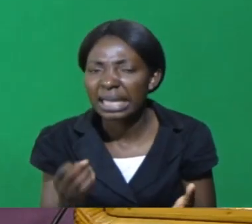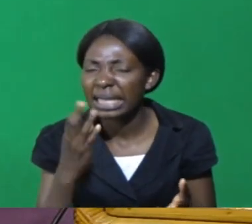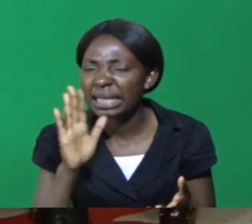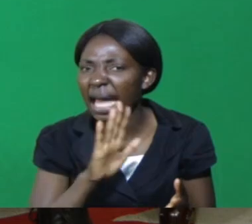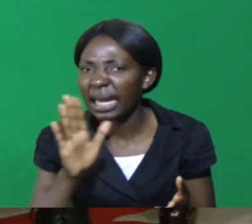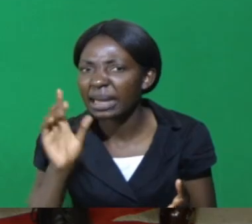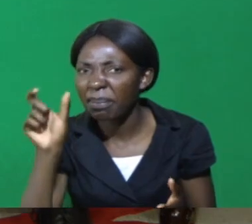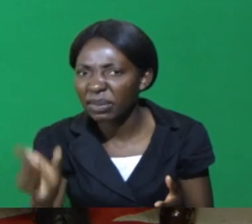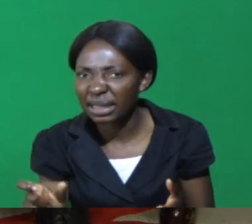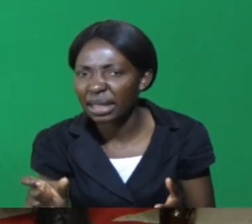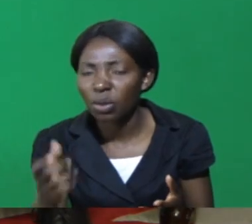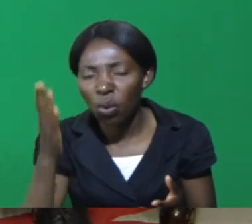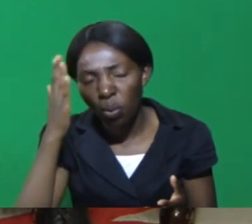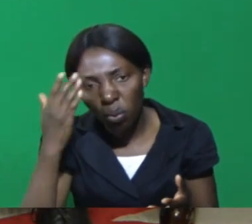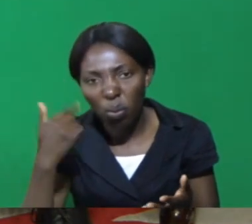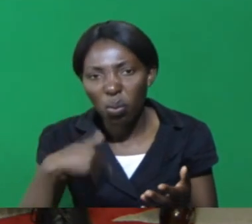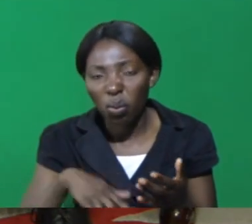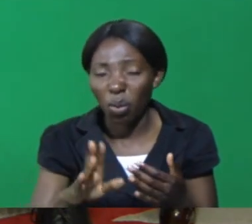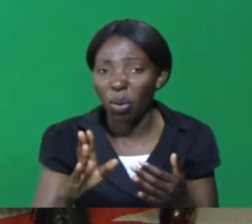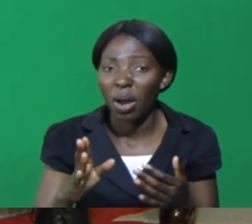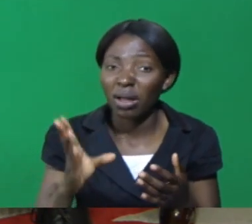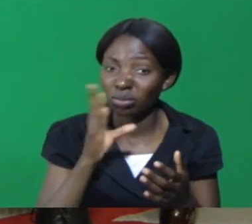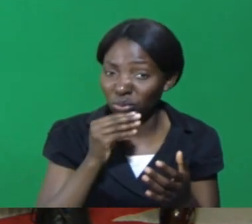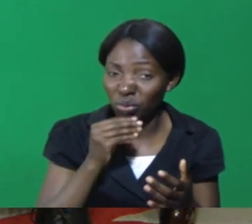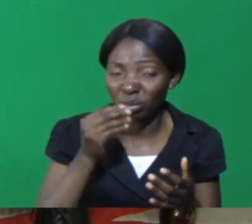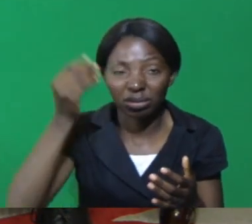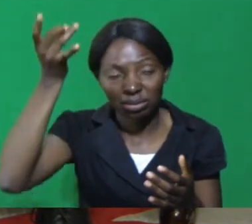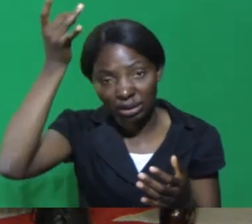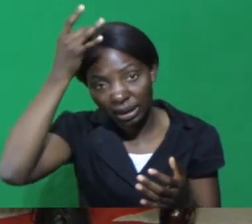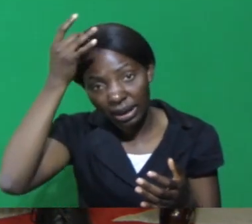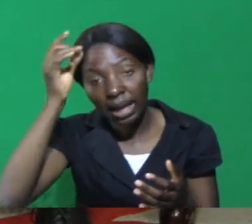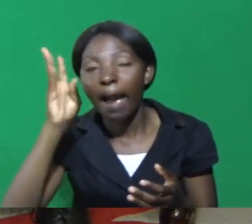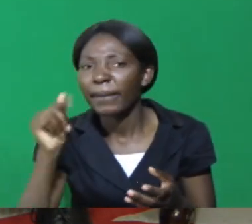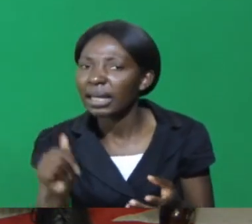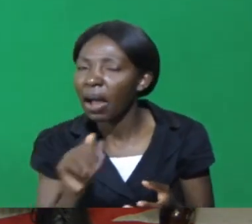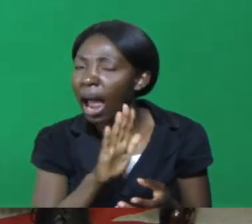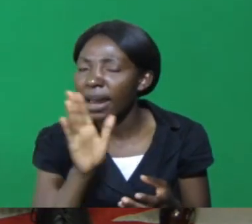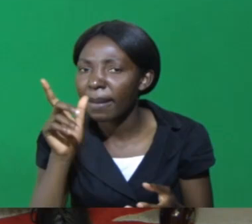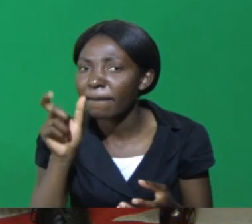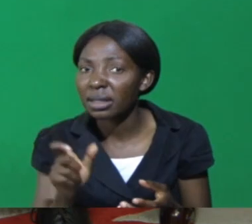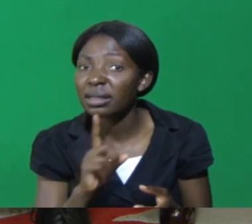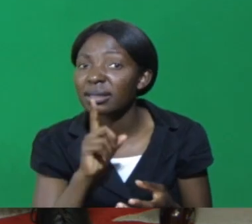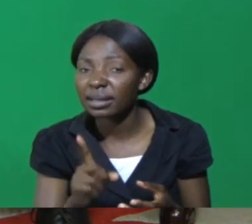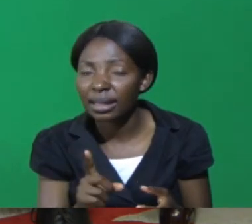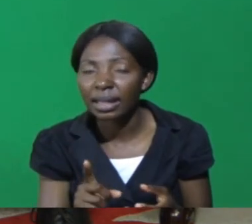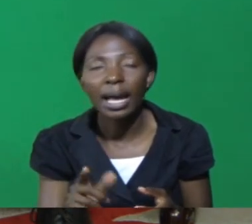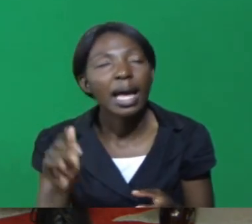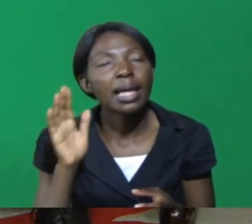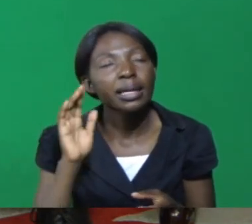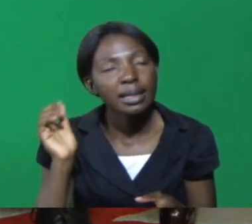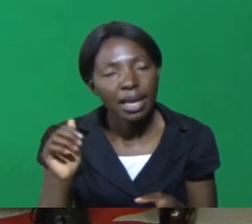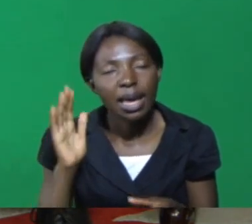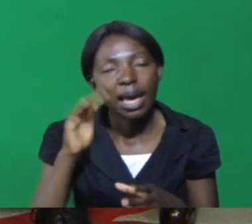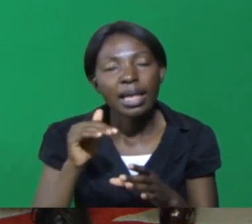pedu. Zvikanzi nemumwe wevaranda wake zvikanzi aiwa kwaIsraeri uku kauko I am sure ndofunga vari kubatsirwa naElisha.